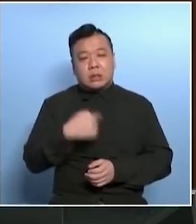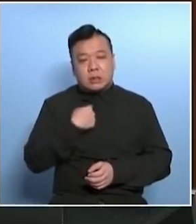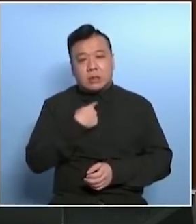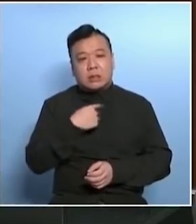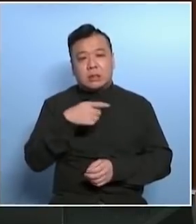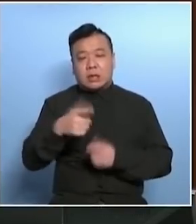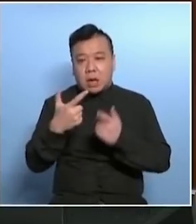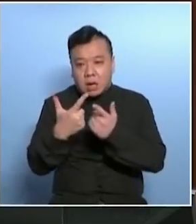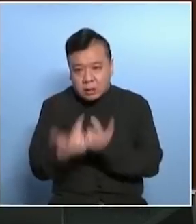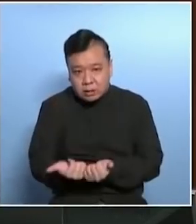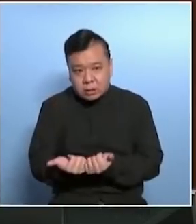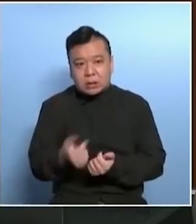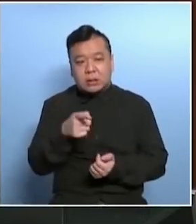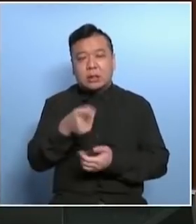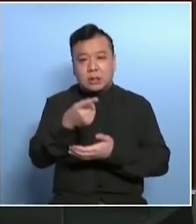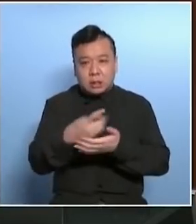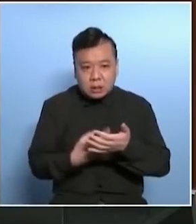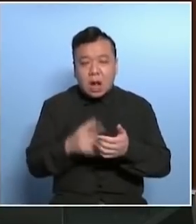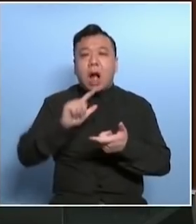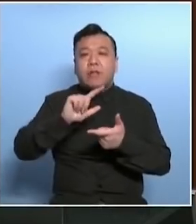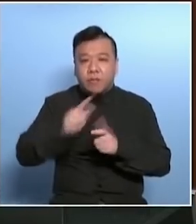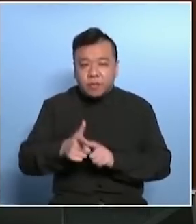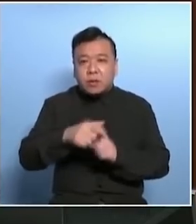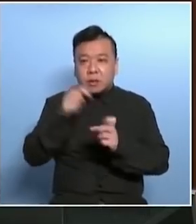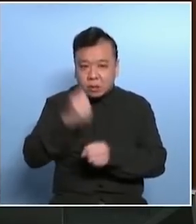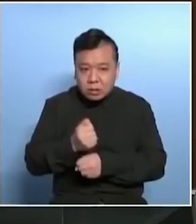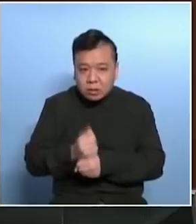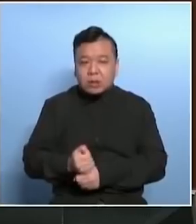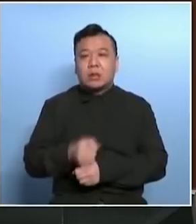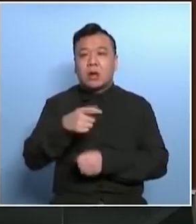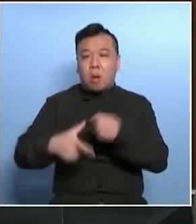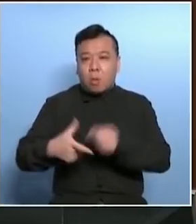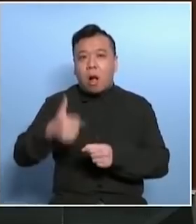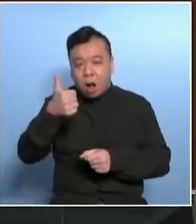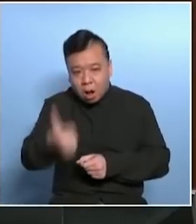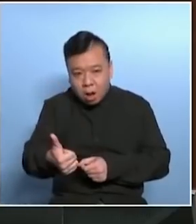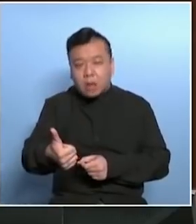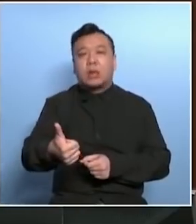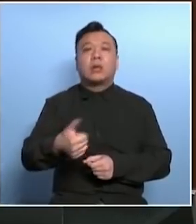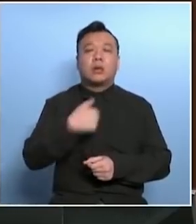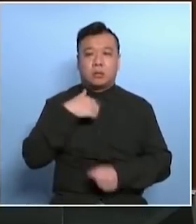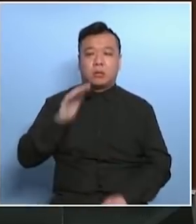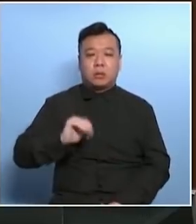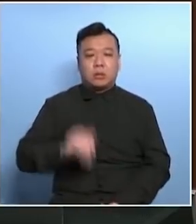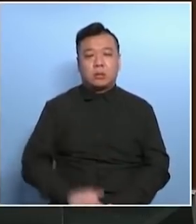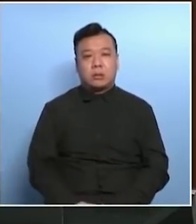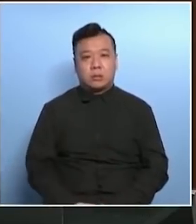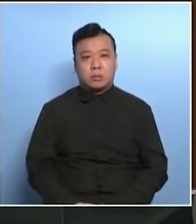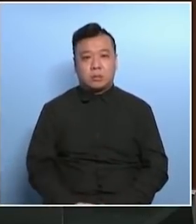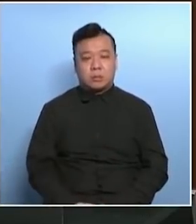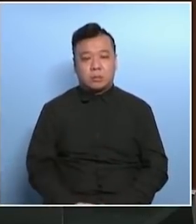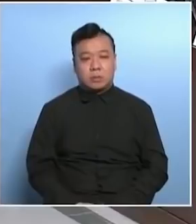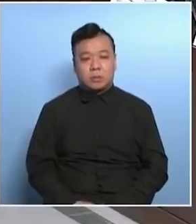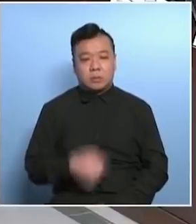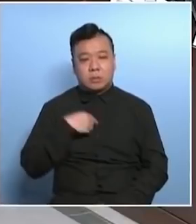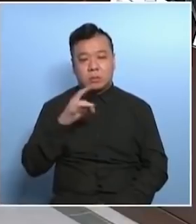用一種又符合規程嘅方式嚟到做，同埋公道嘅方式嚟到做。 我俾